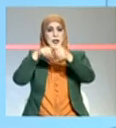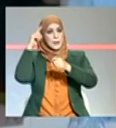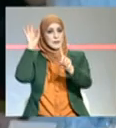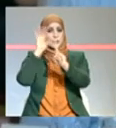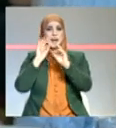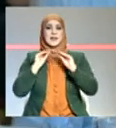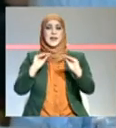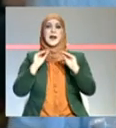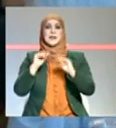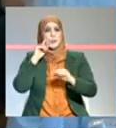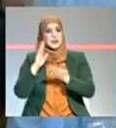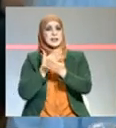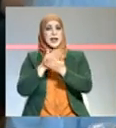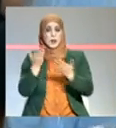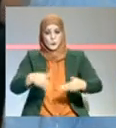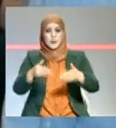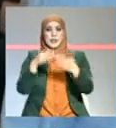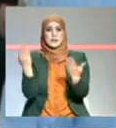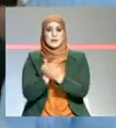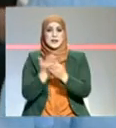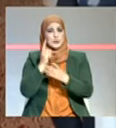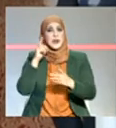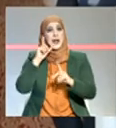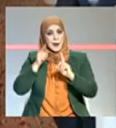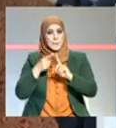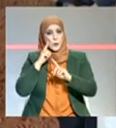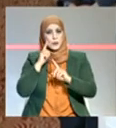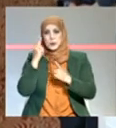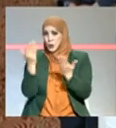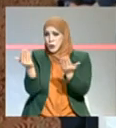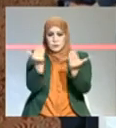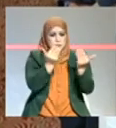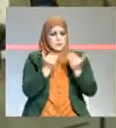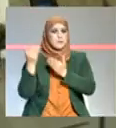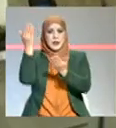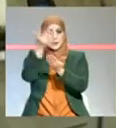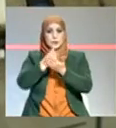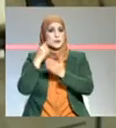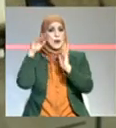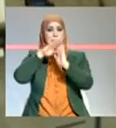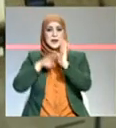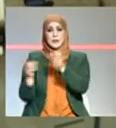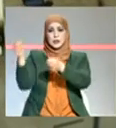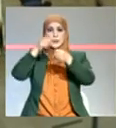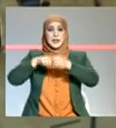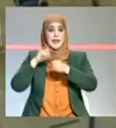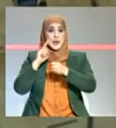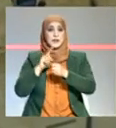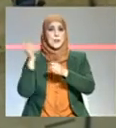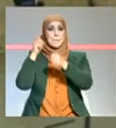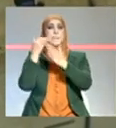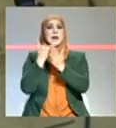التعليم سيمكن من صياغة تشخيص من المفترض أن يستجيب لانتظارات البرنامج حتى ينخرط في وضع برنامج